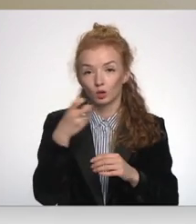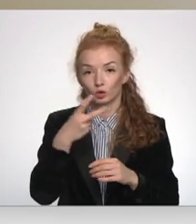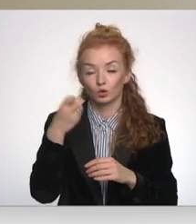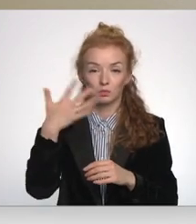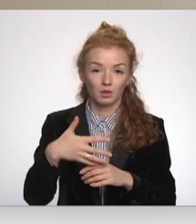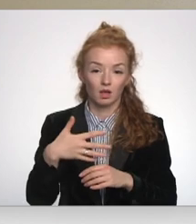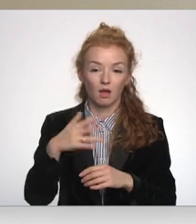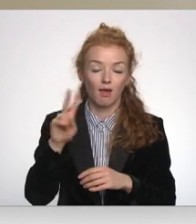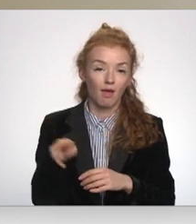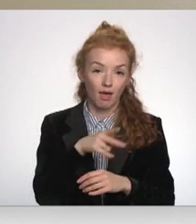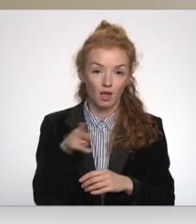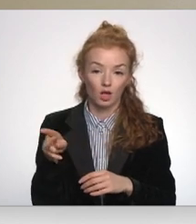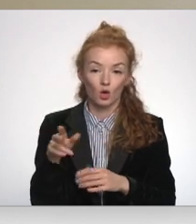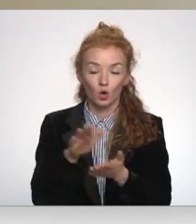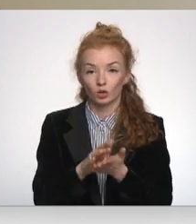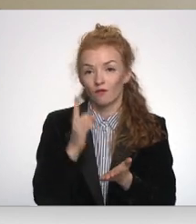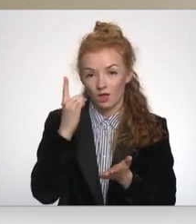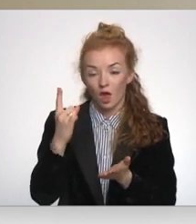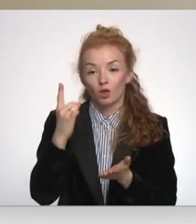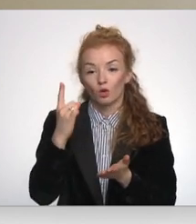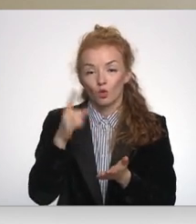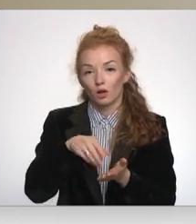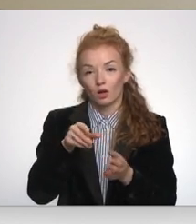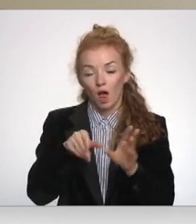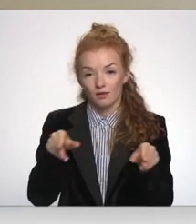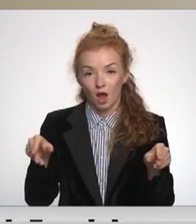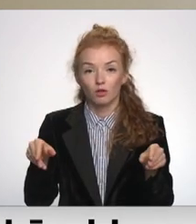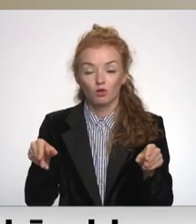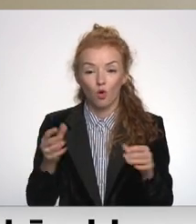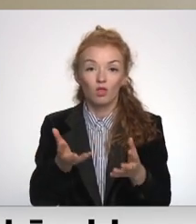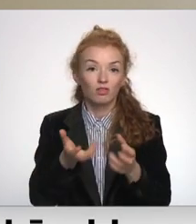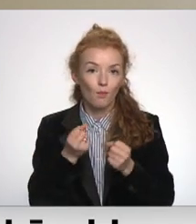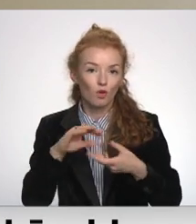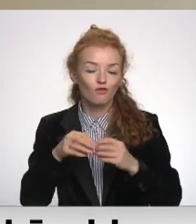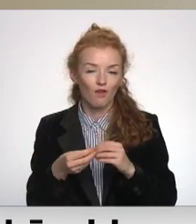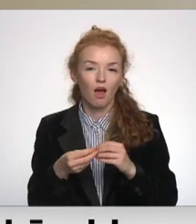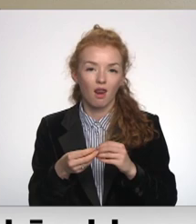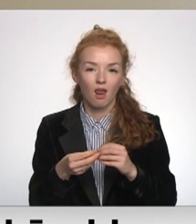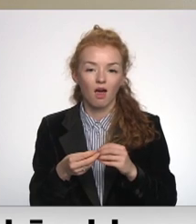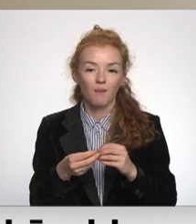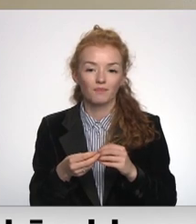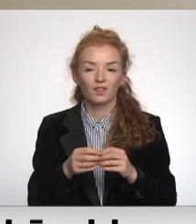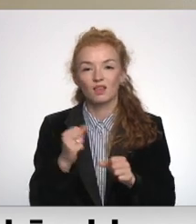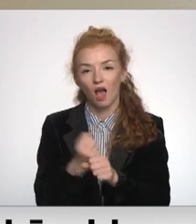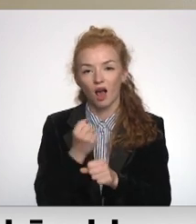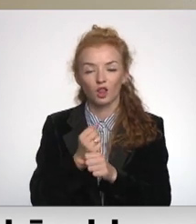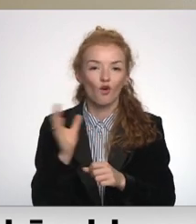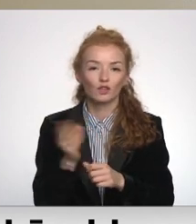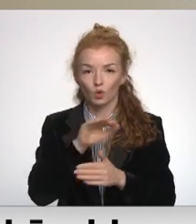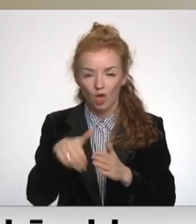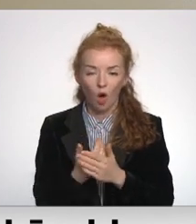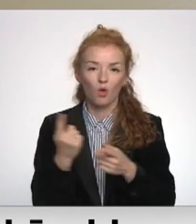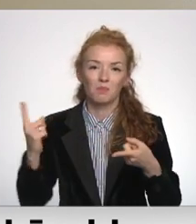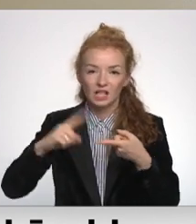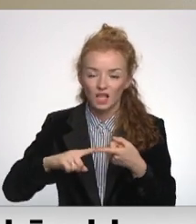200-250 eiro. Uz vienu radiatoru ņemot vērā, ka jātais vispār jauna. Jauna pieslīguma,